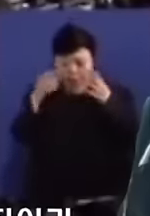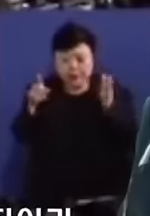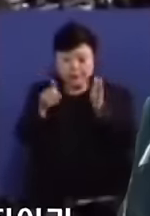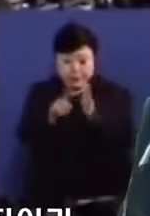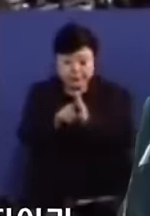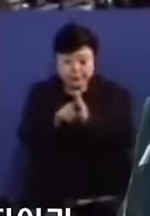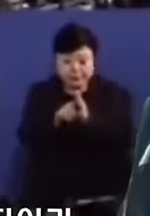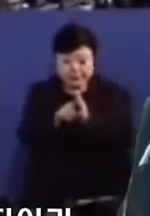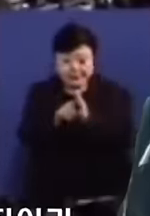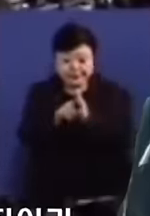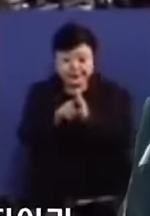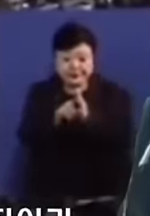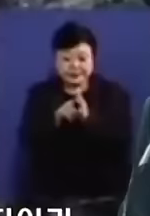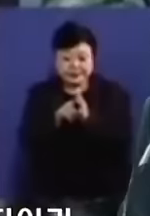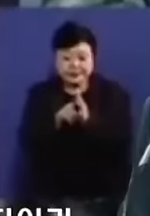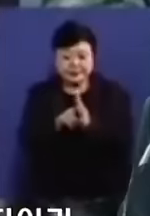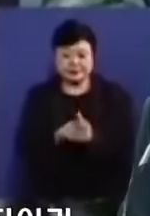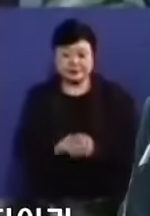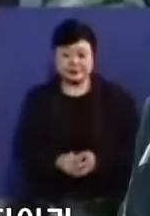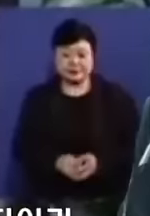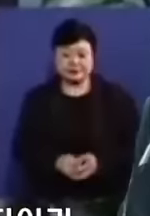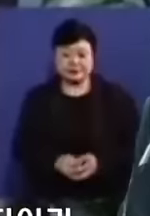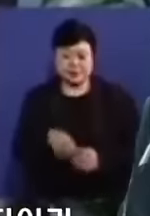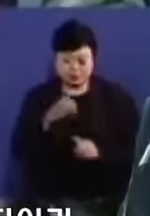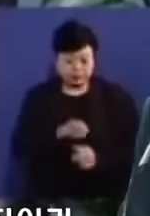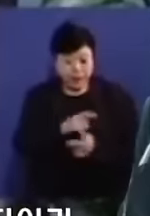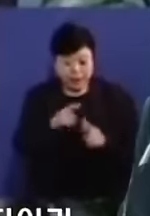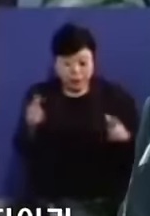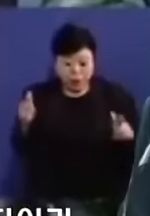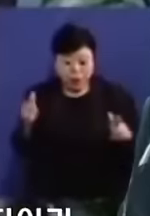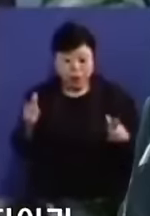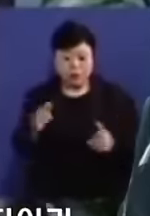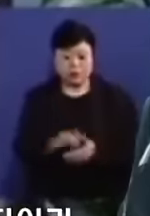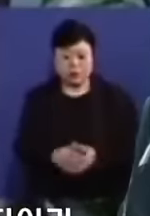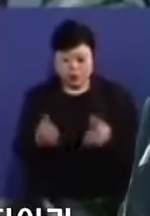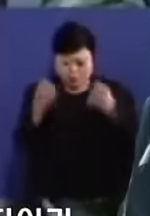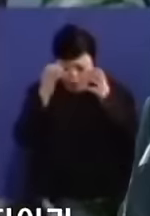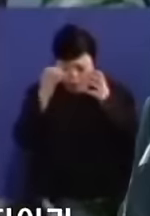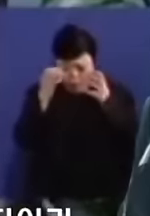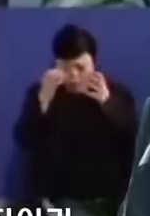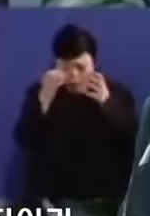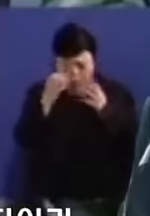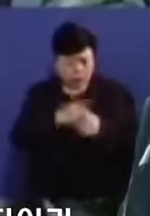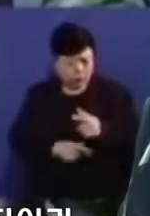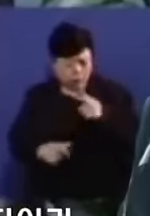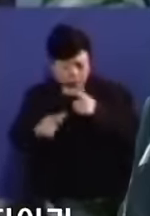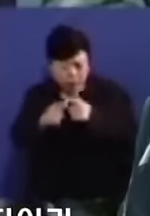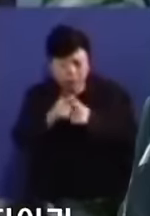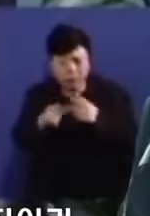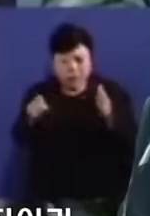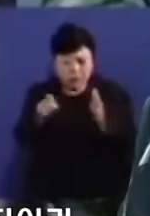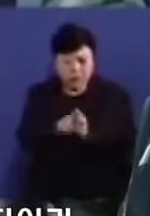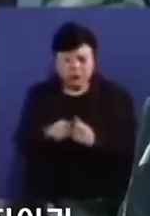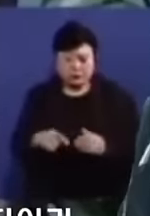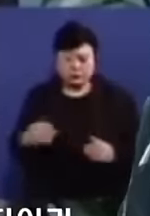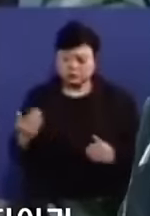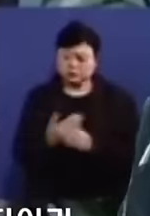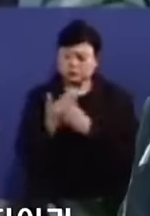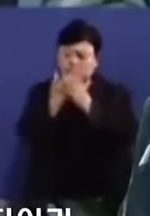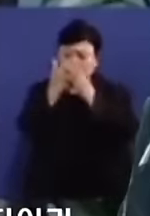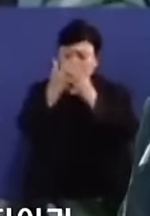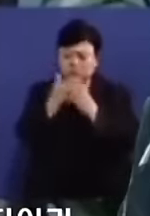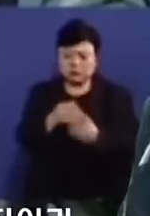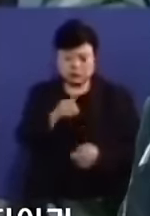신앙을 잠재울 줄 알았는데 그렇지 못합니다. 고통스러울수록 신앙은 더